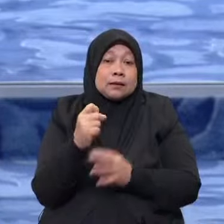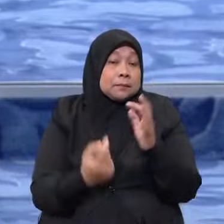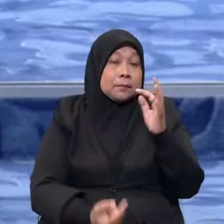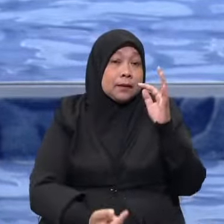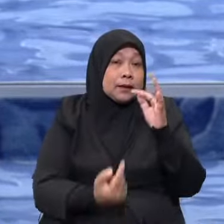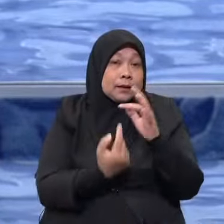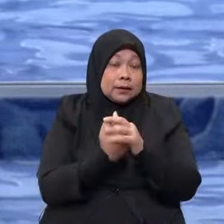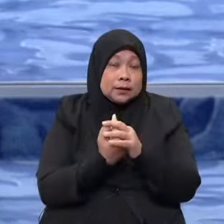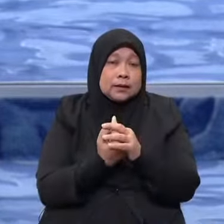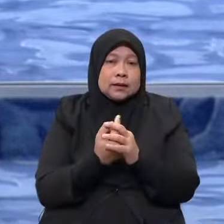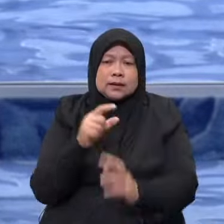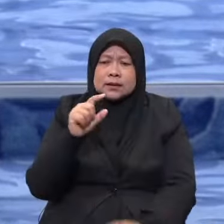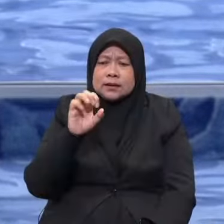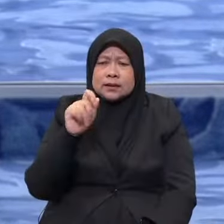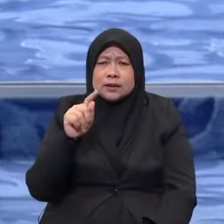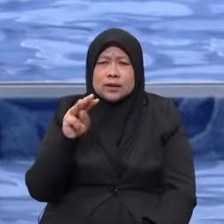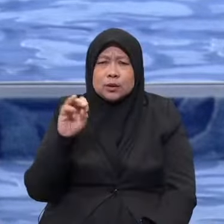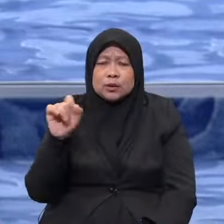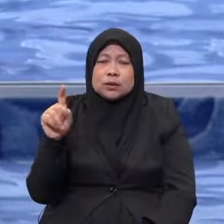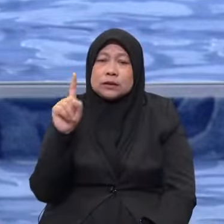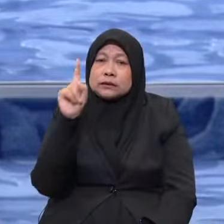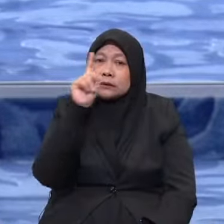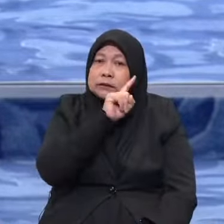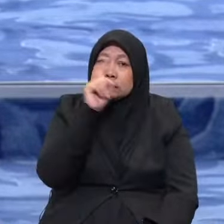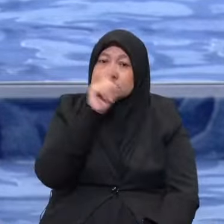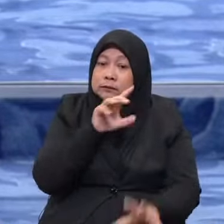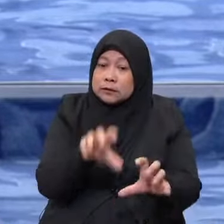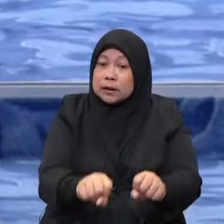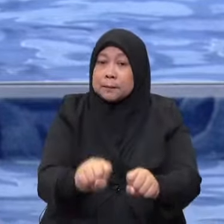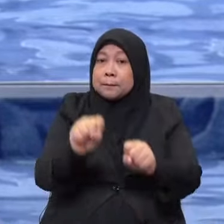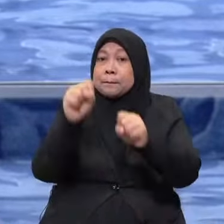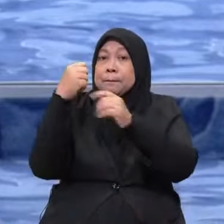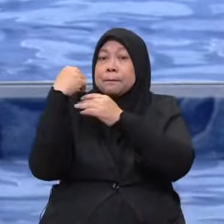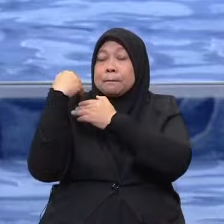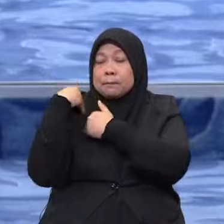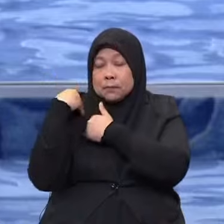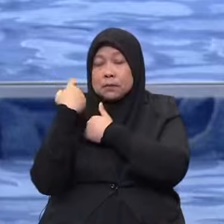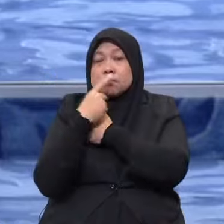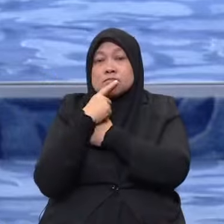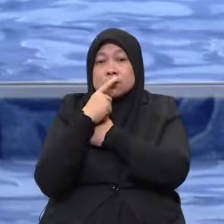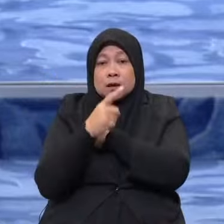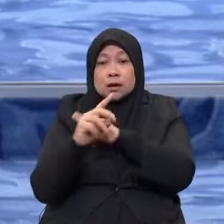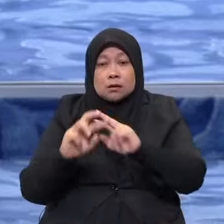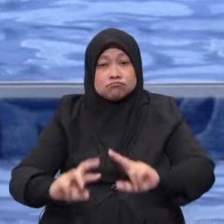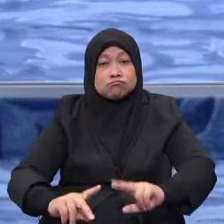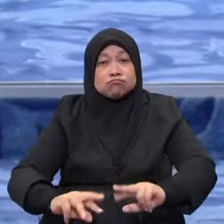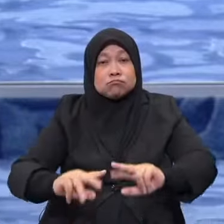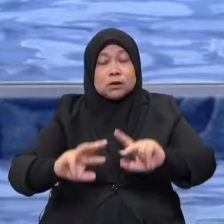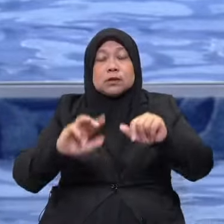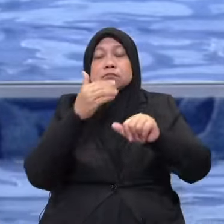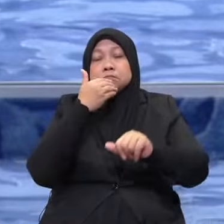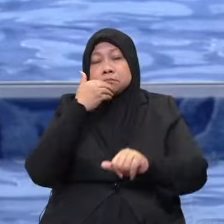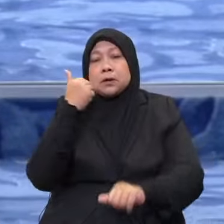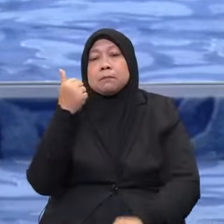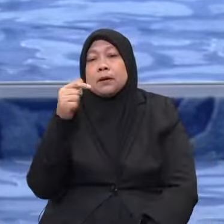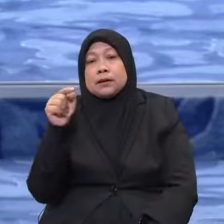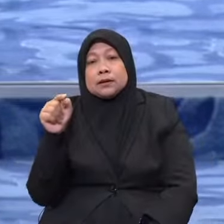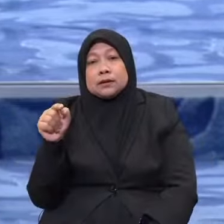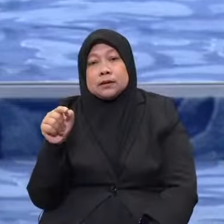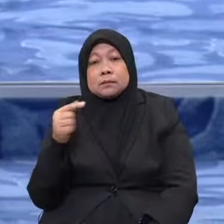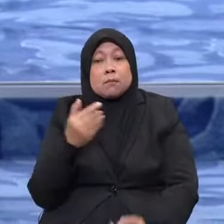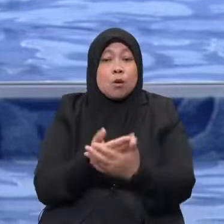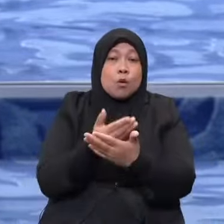Dibangkitkan Gadwick. Gadwick itu dalam keadaan yang parah, dia ambil alih dan memang kalau dekat prestasi jauh lebih baik